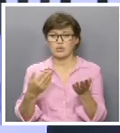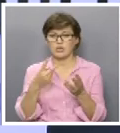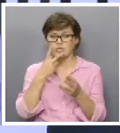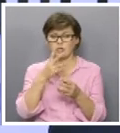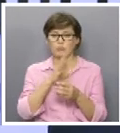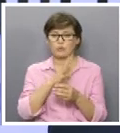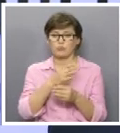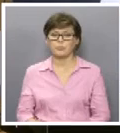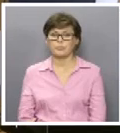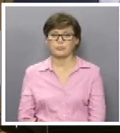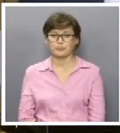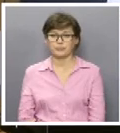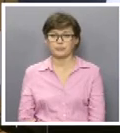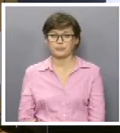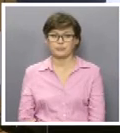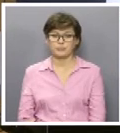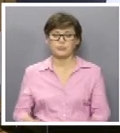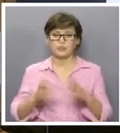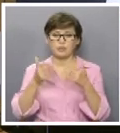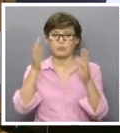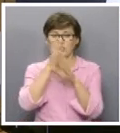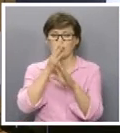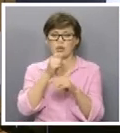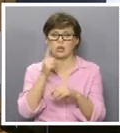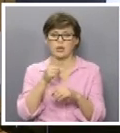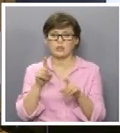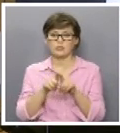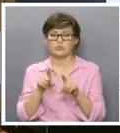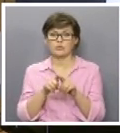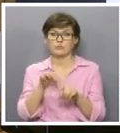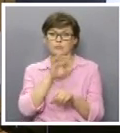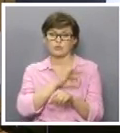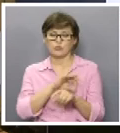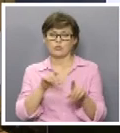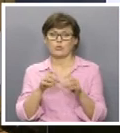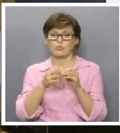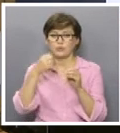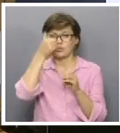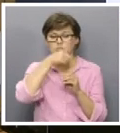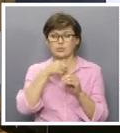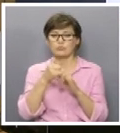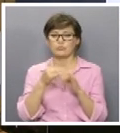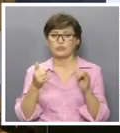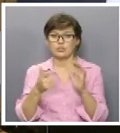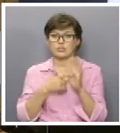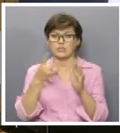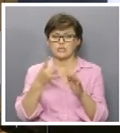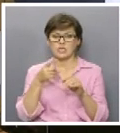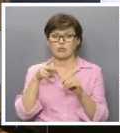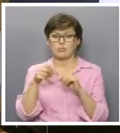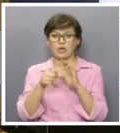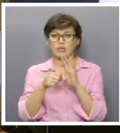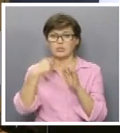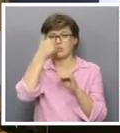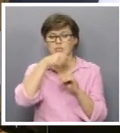да бұл өте тиімді. Әлемде табиғи газды моторлы отын түрінде пайдалану соңғы 10 жылда 7 есе өскен, яғни 2006 жылы бұл